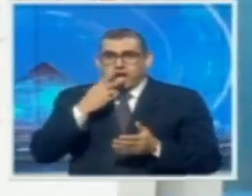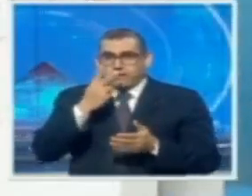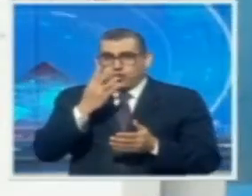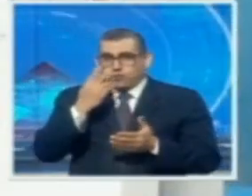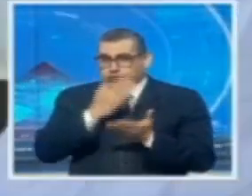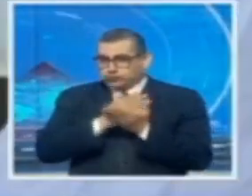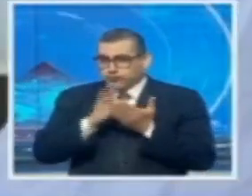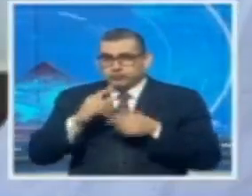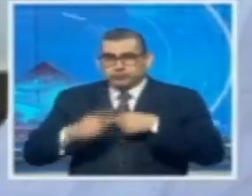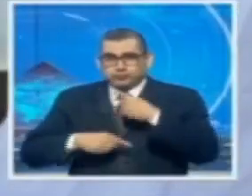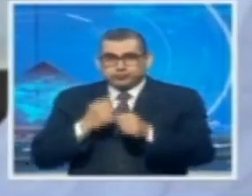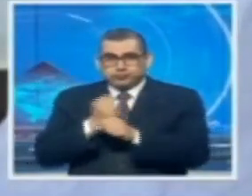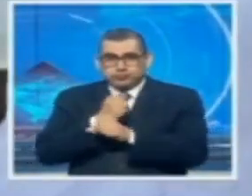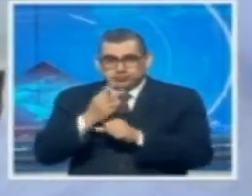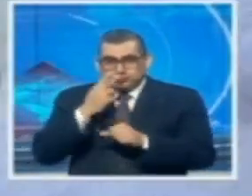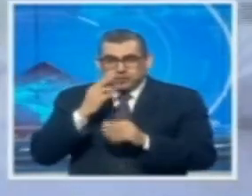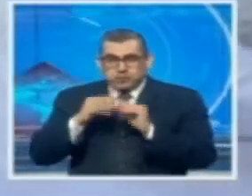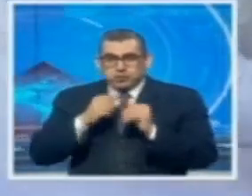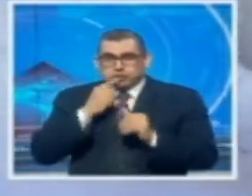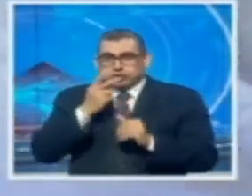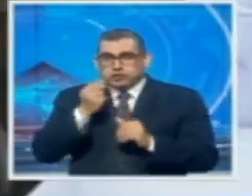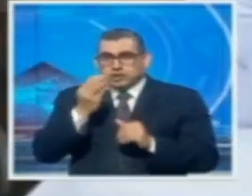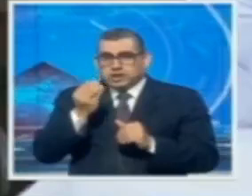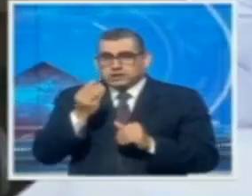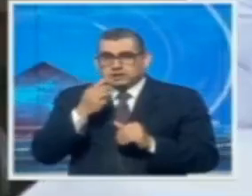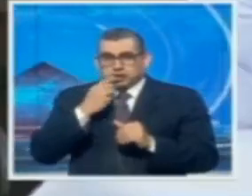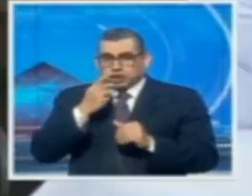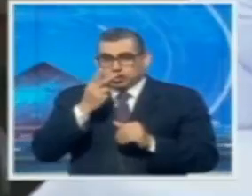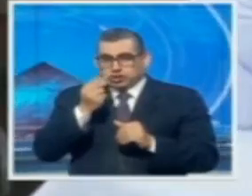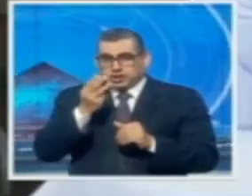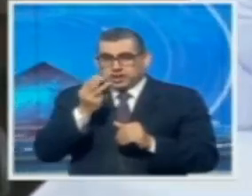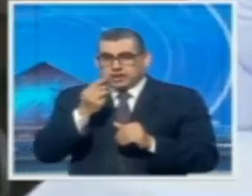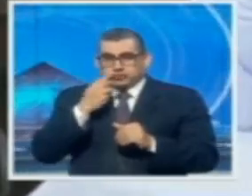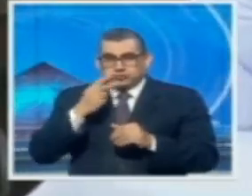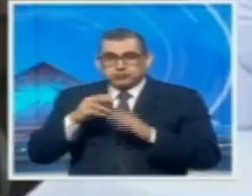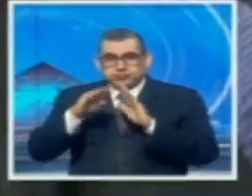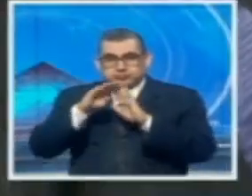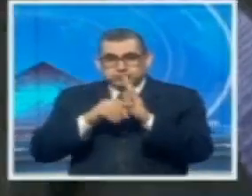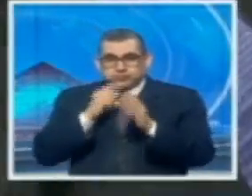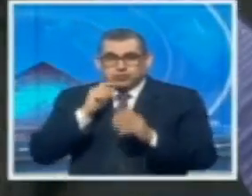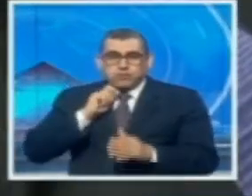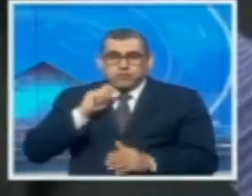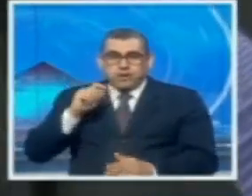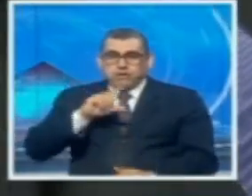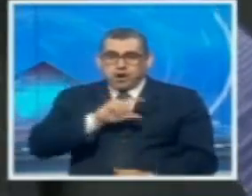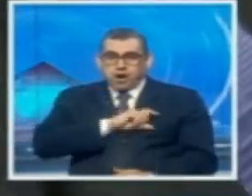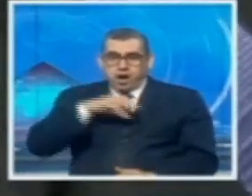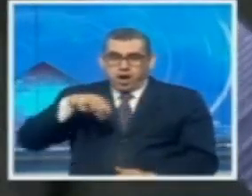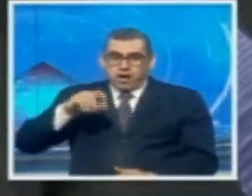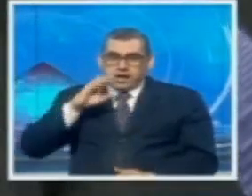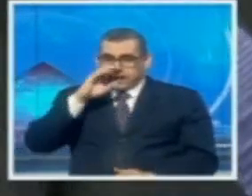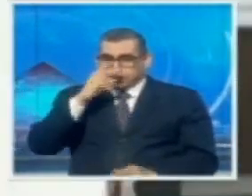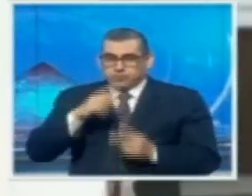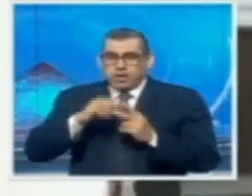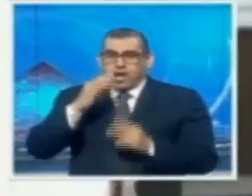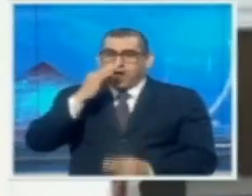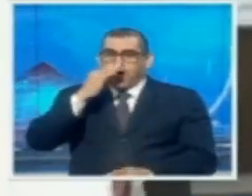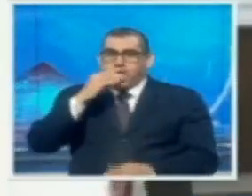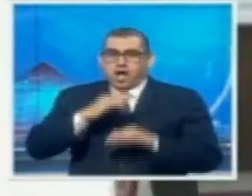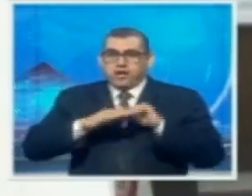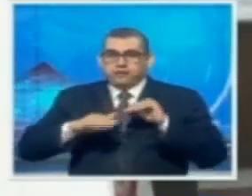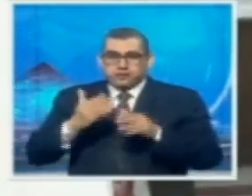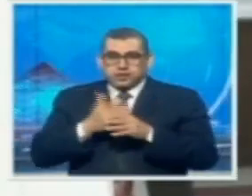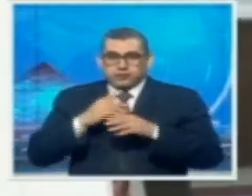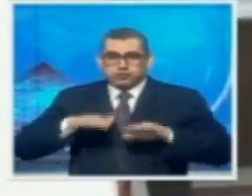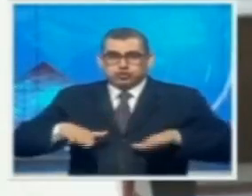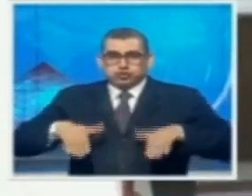التنمية المستدامة لرؤية مصر 2030، انطلقت حملة جديدة محددة بمحافظتي القاهرة والجيزة لتطعيم الأطفال ضد المرض من